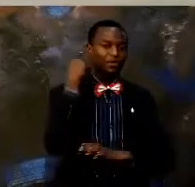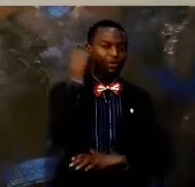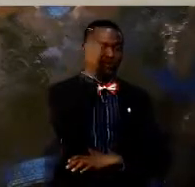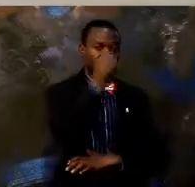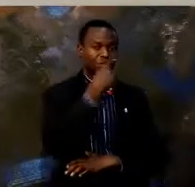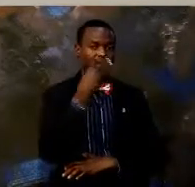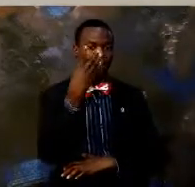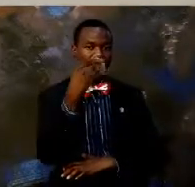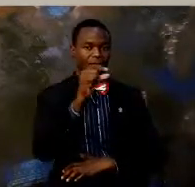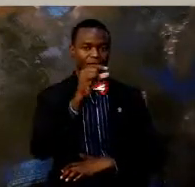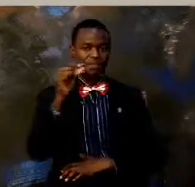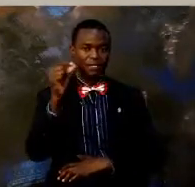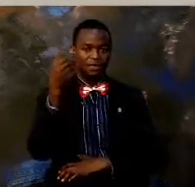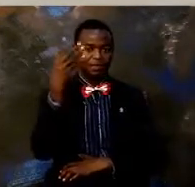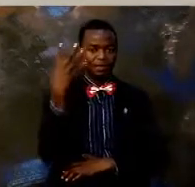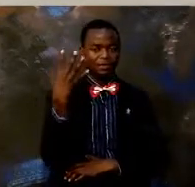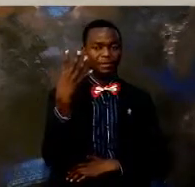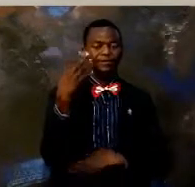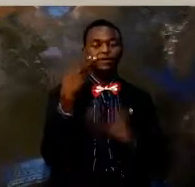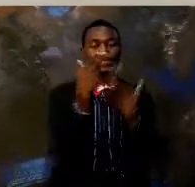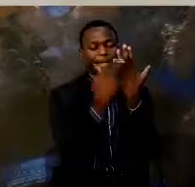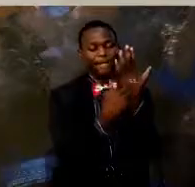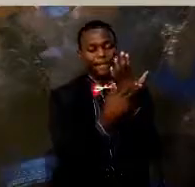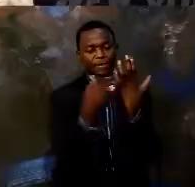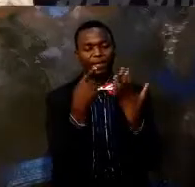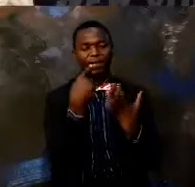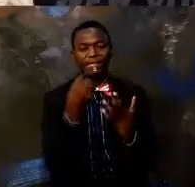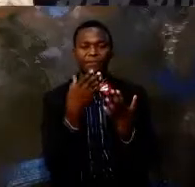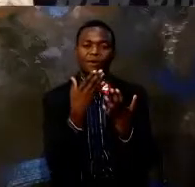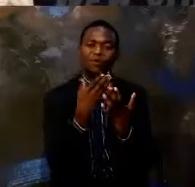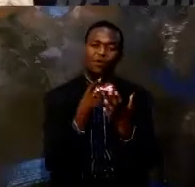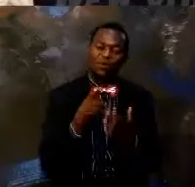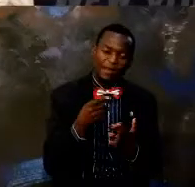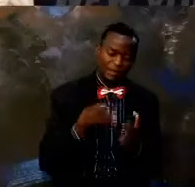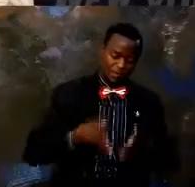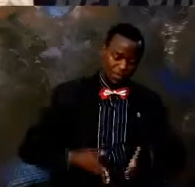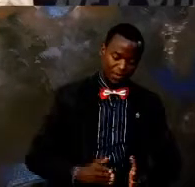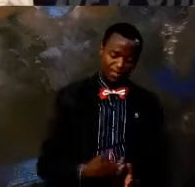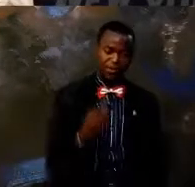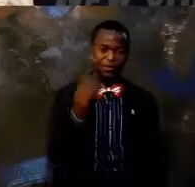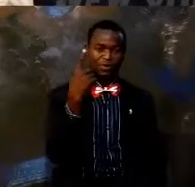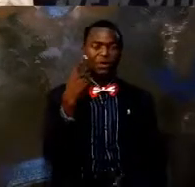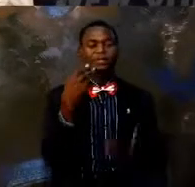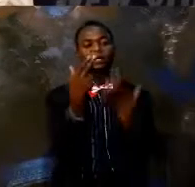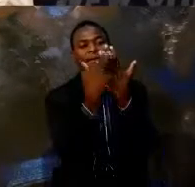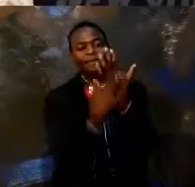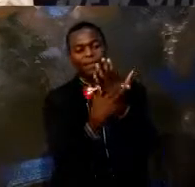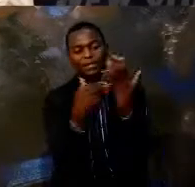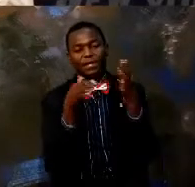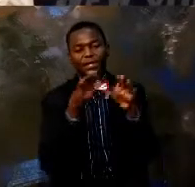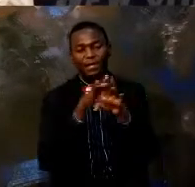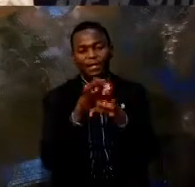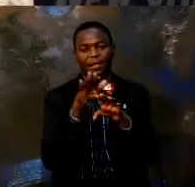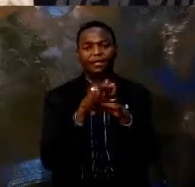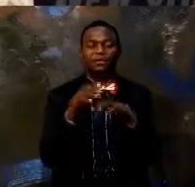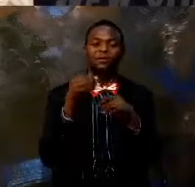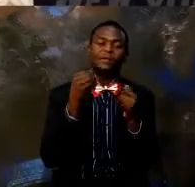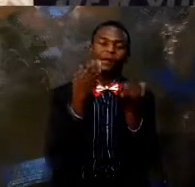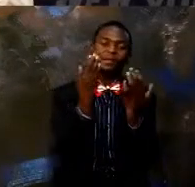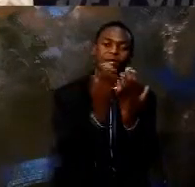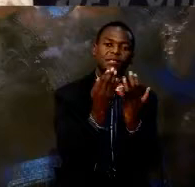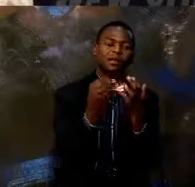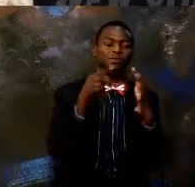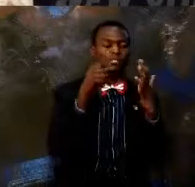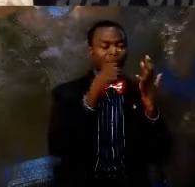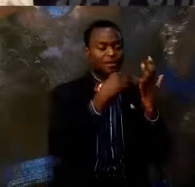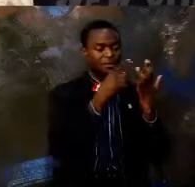mstari wa 4. Biblia inasema kwa nini wazaliwa wa kwanza? Biblia inaeleza ya kwamba kitabu kile cha Hesabu